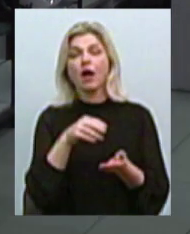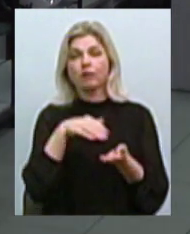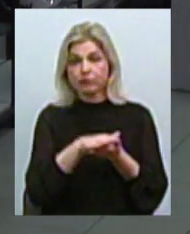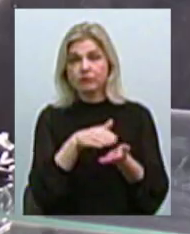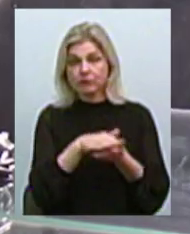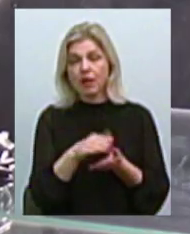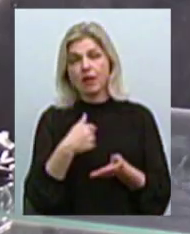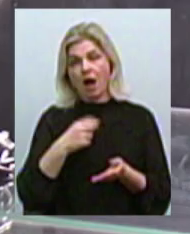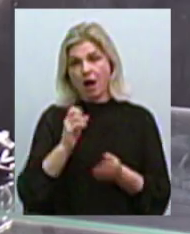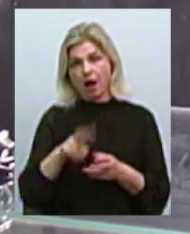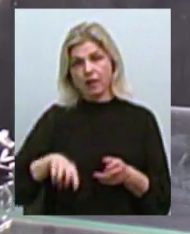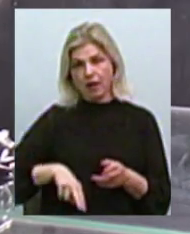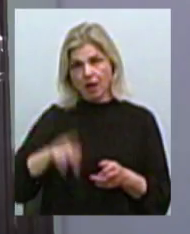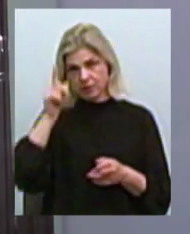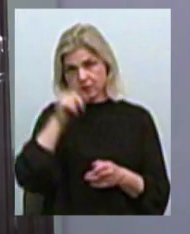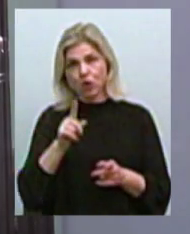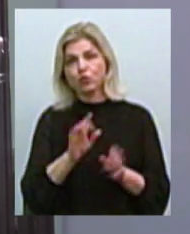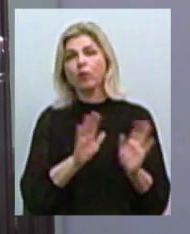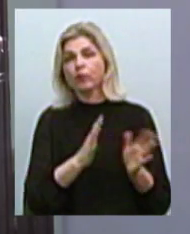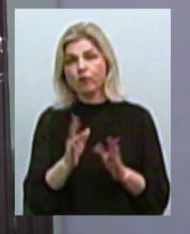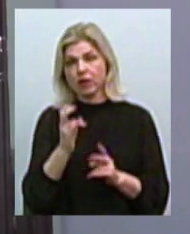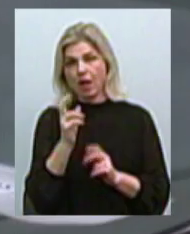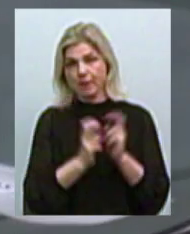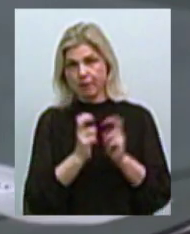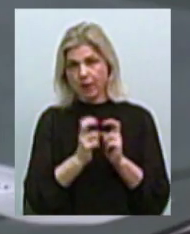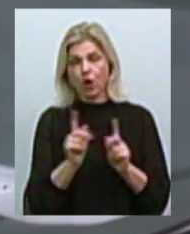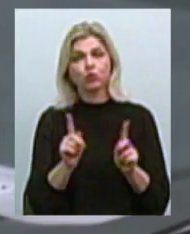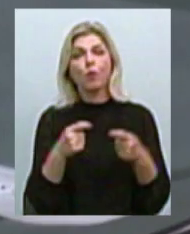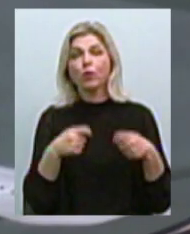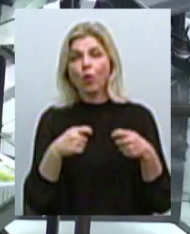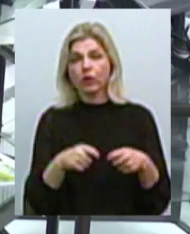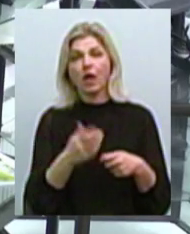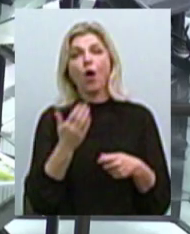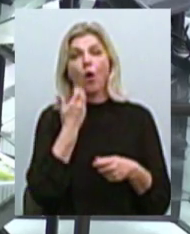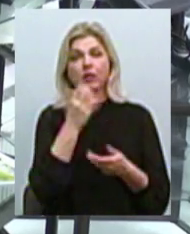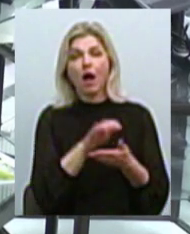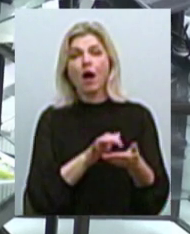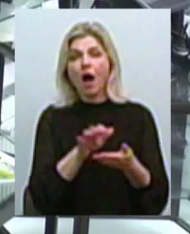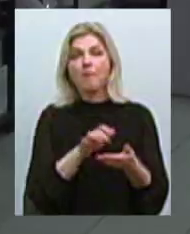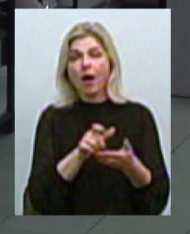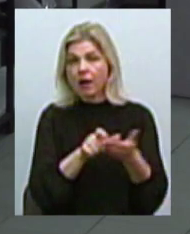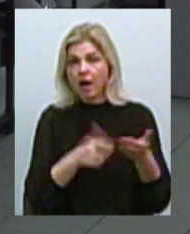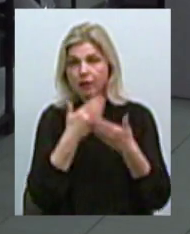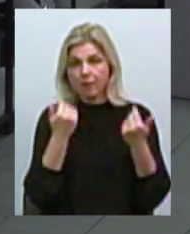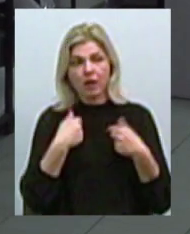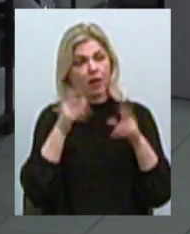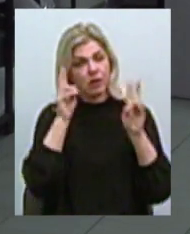як директор знаю, що відбувається на підприємстві, які продажі. Коли касового апарату немає, я не знаю, що